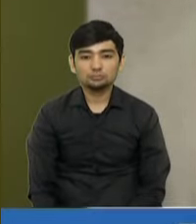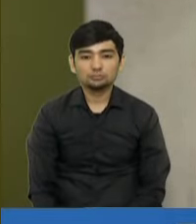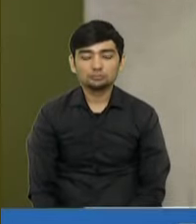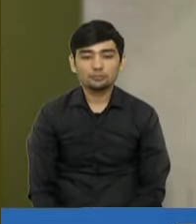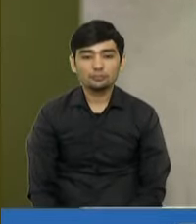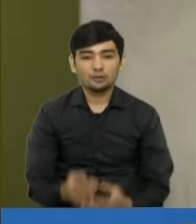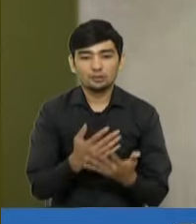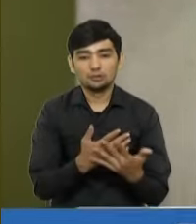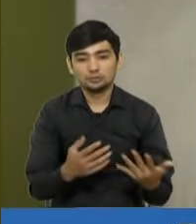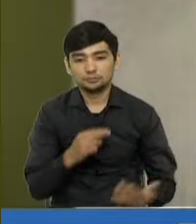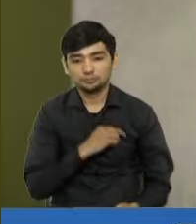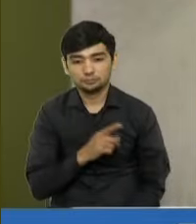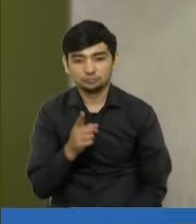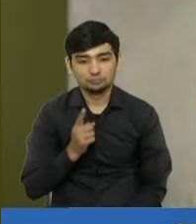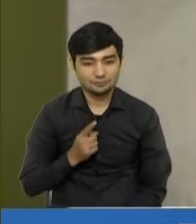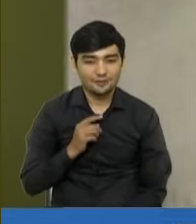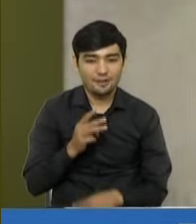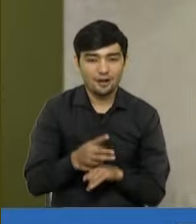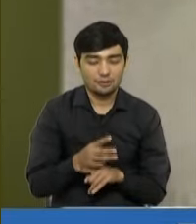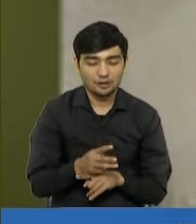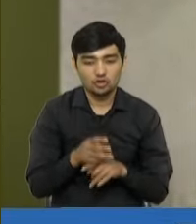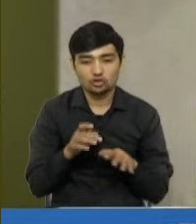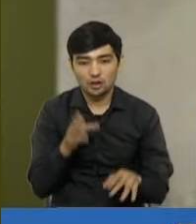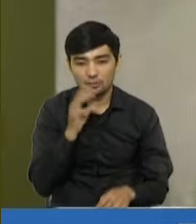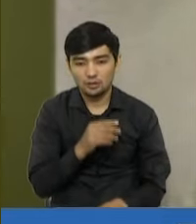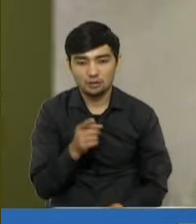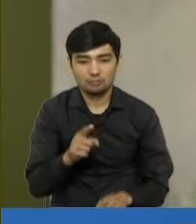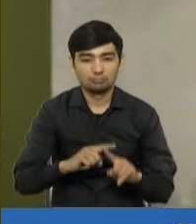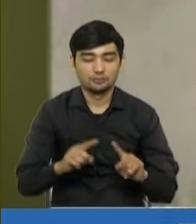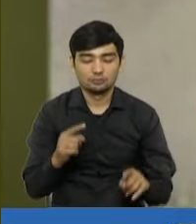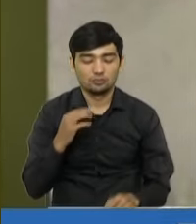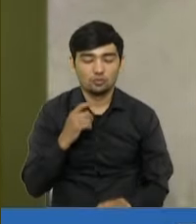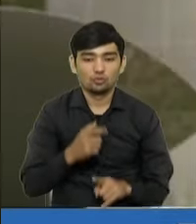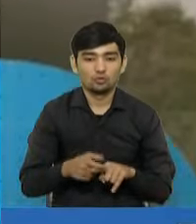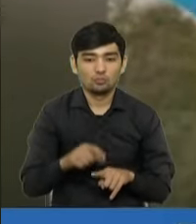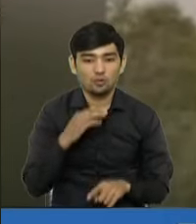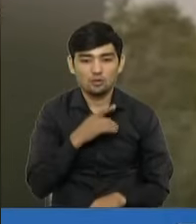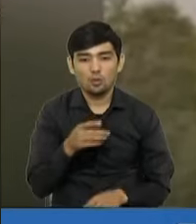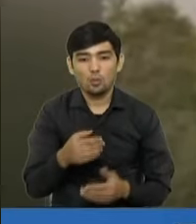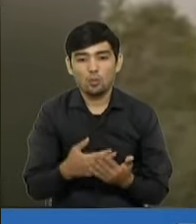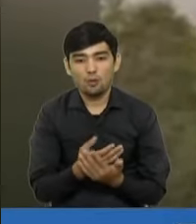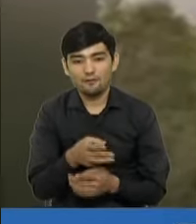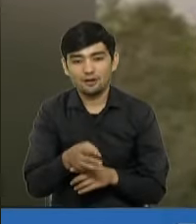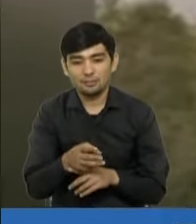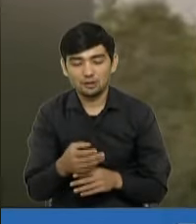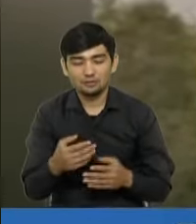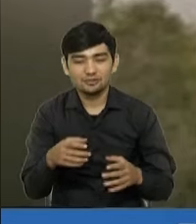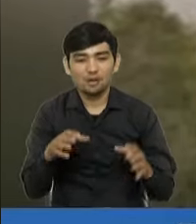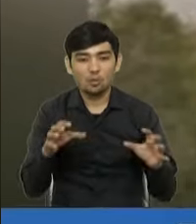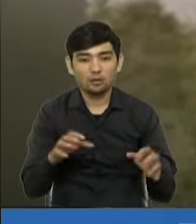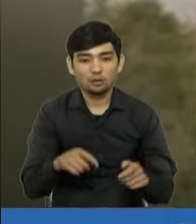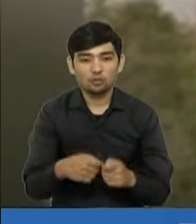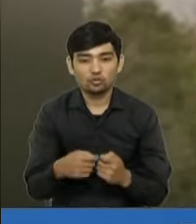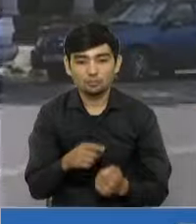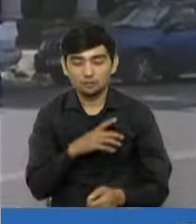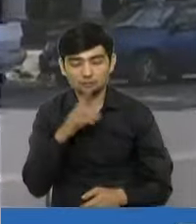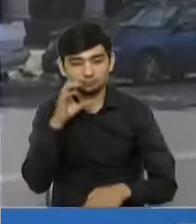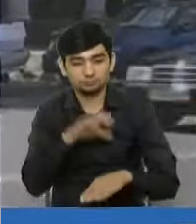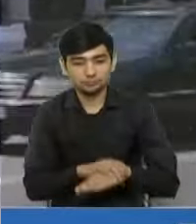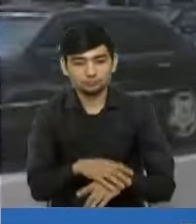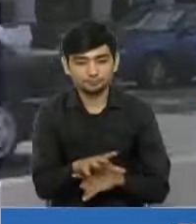Бірнеше қызметті бір өз атқаратын бұл камерада ерекшелік өте көп. Мәселен, жаңа құрылғы жол қозғалысындағы заң бұзушылықты таспалап қана